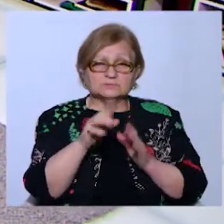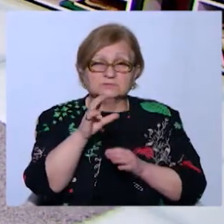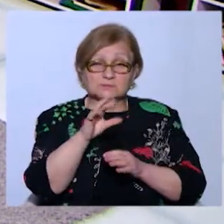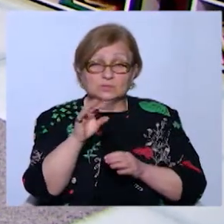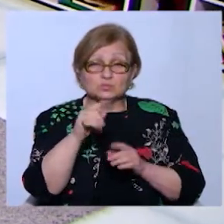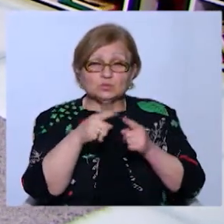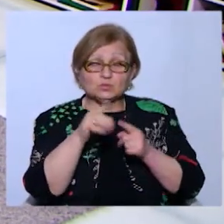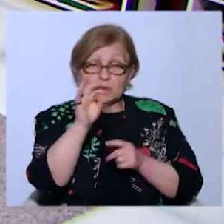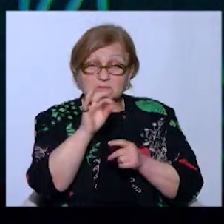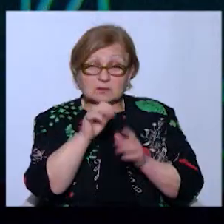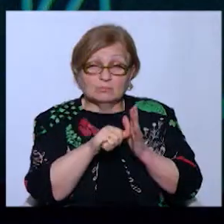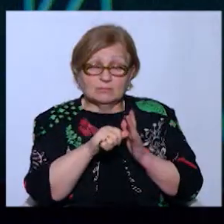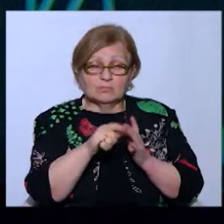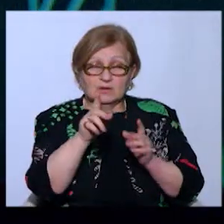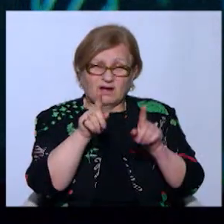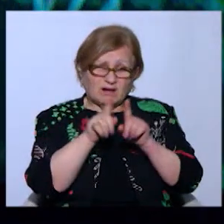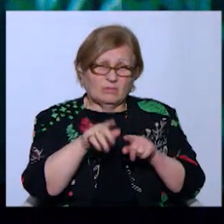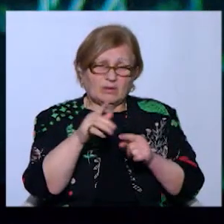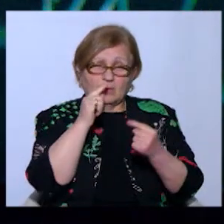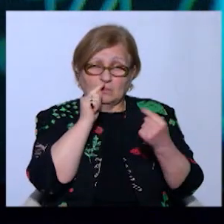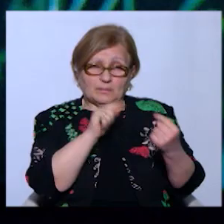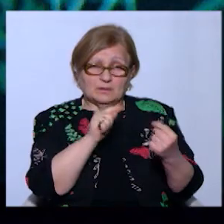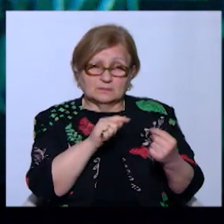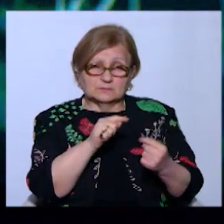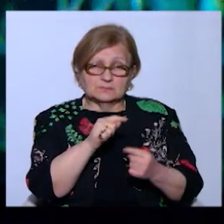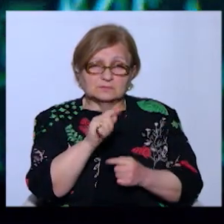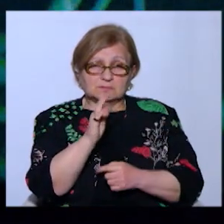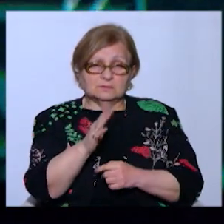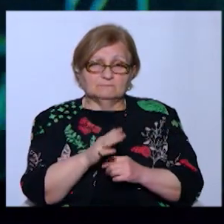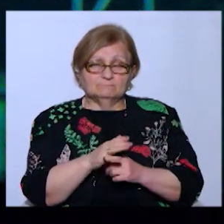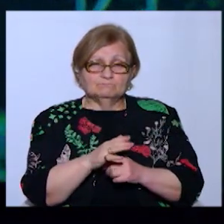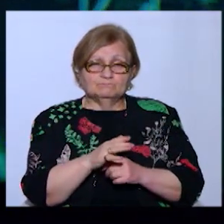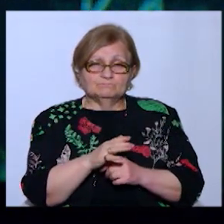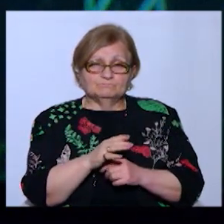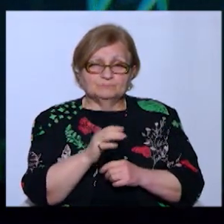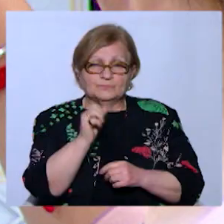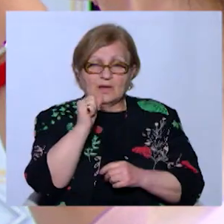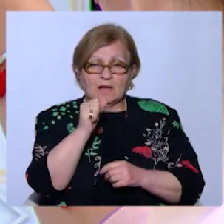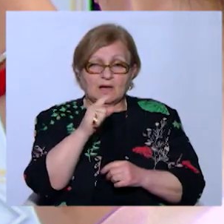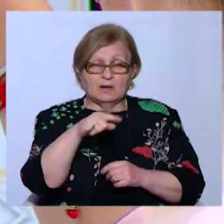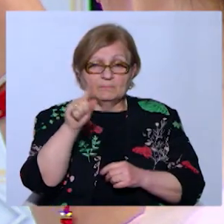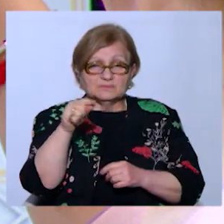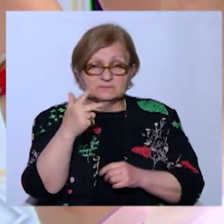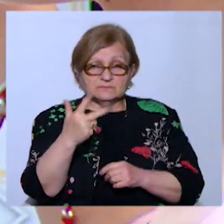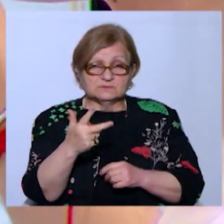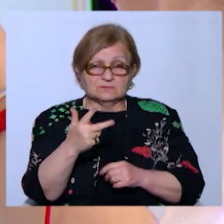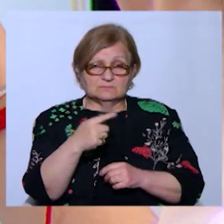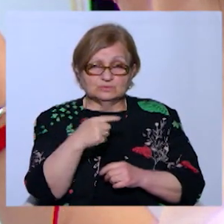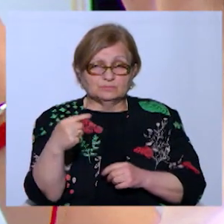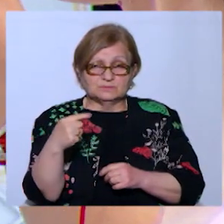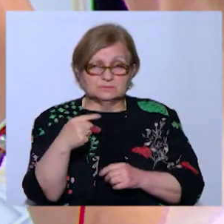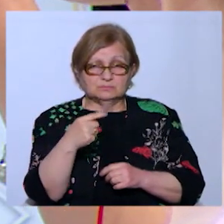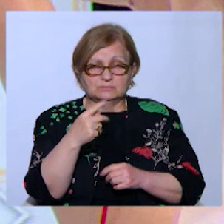60 არის მოპირდაპირე კათეტის შეფარდებული ჰიპოტენუზასთან, ანუ გვექნება A ფესვი 3